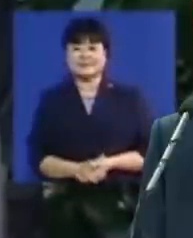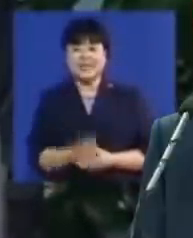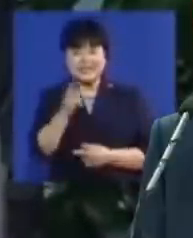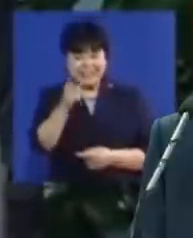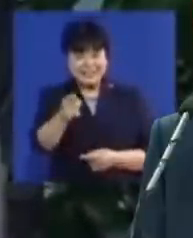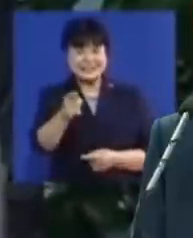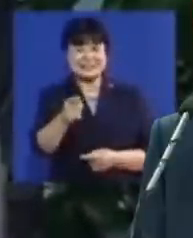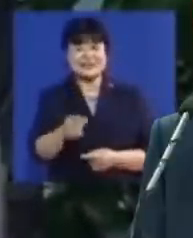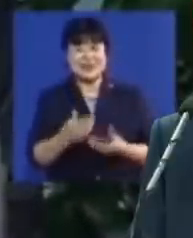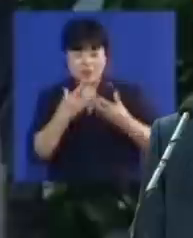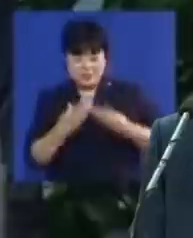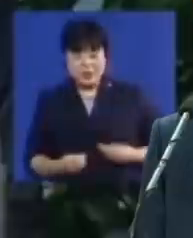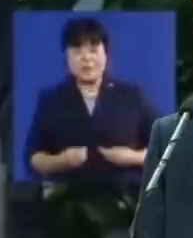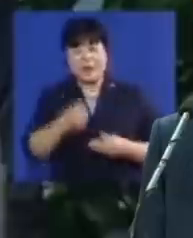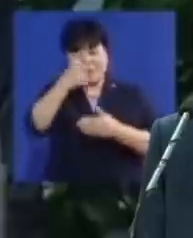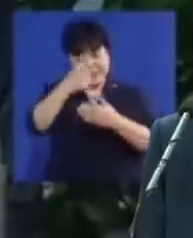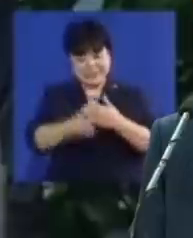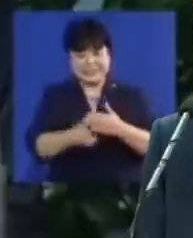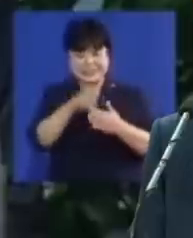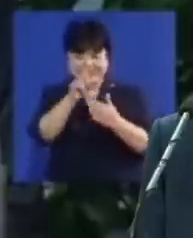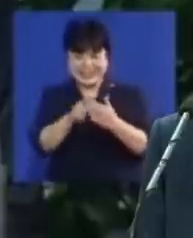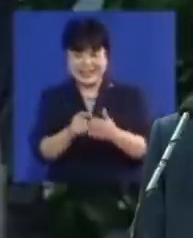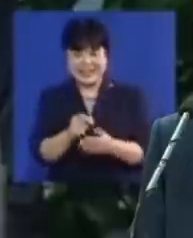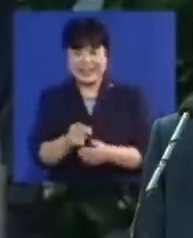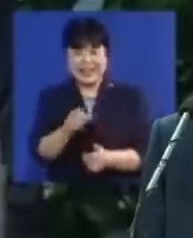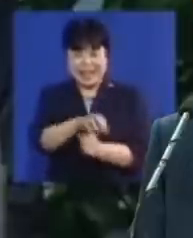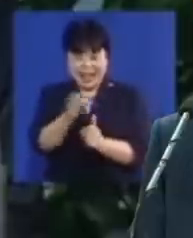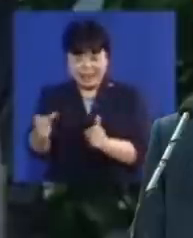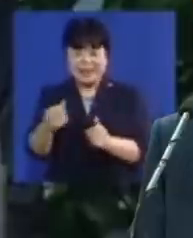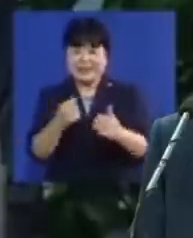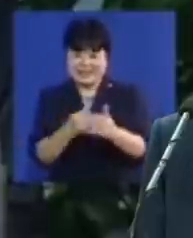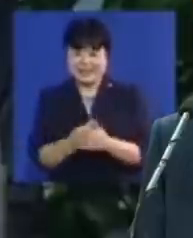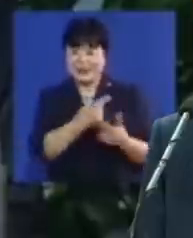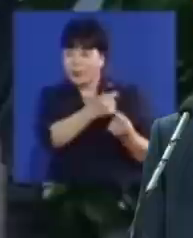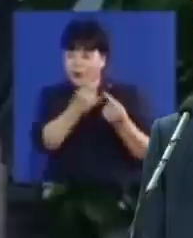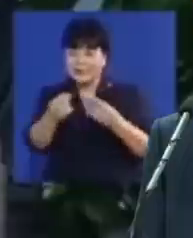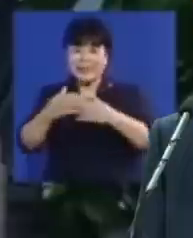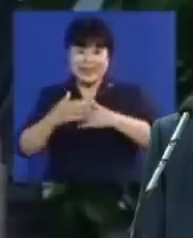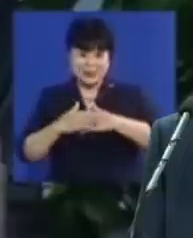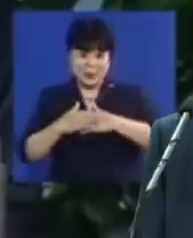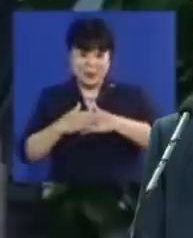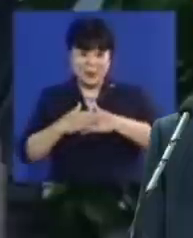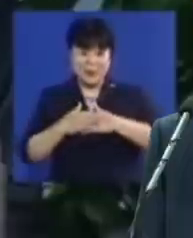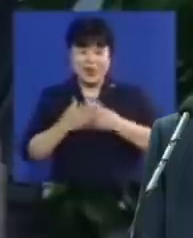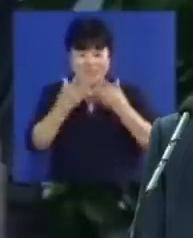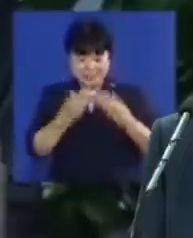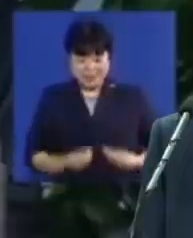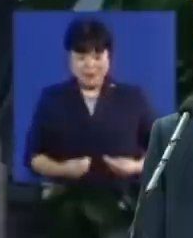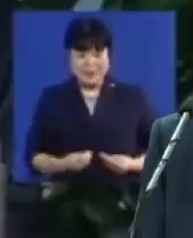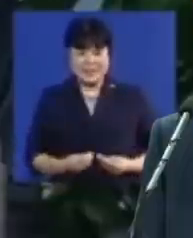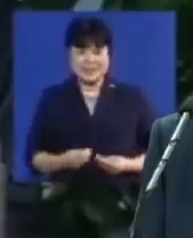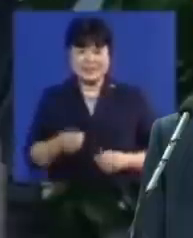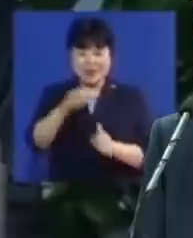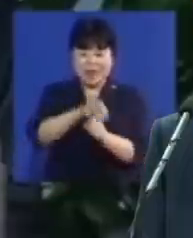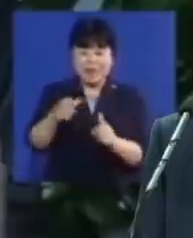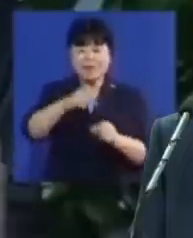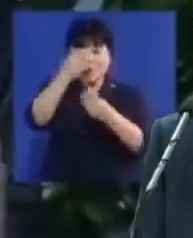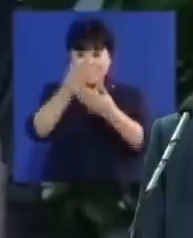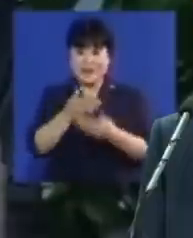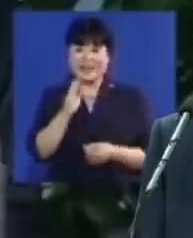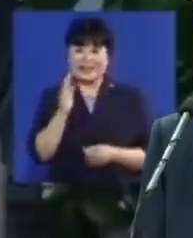당신도 그런 절망에서 해방이 된 것처럼 나도 절망에서 해방되어서 구원을